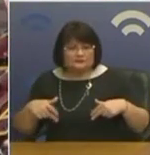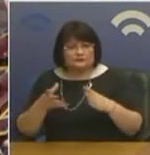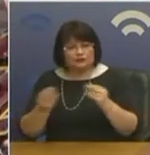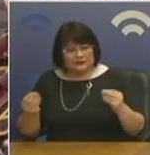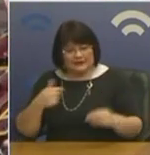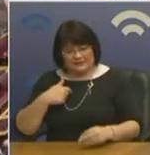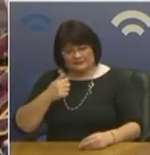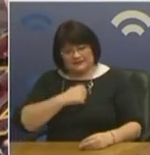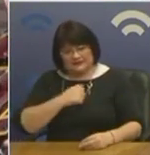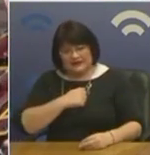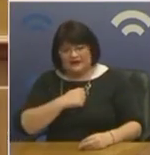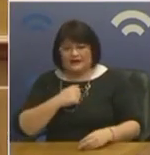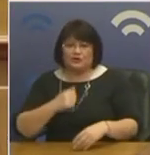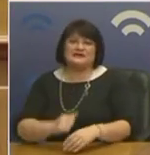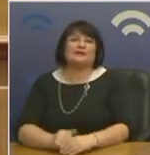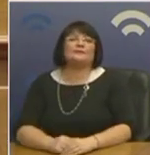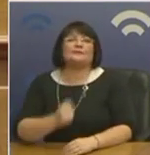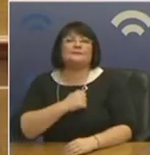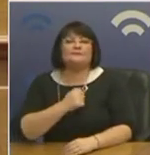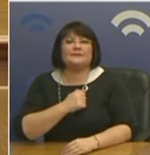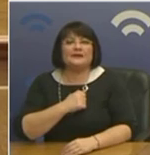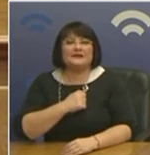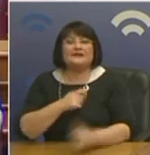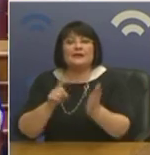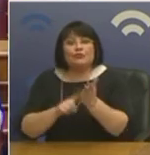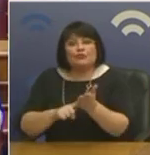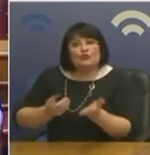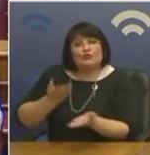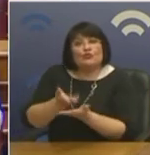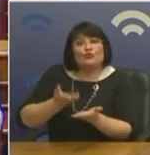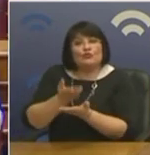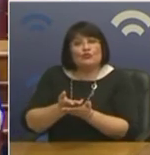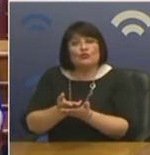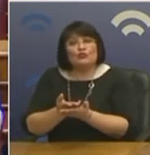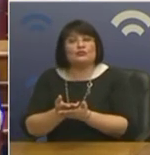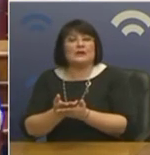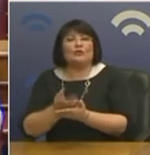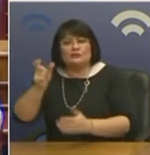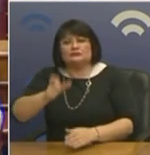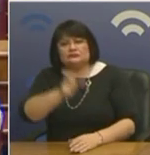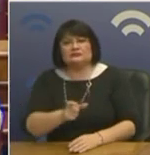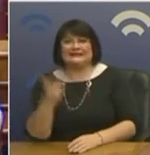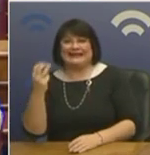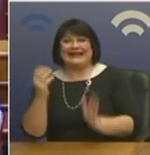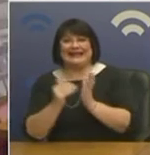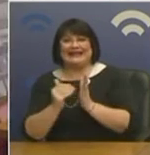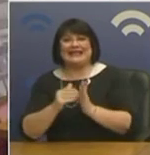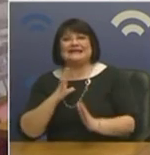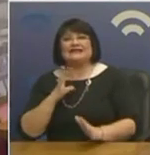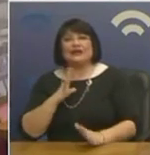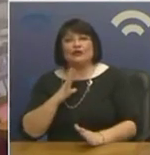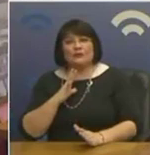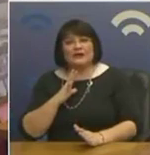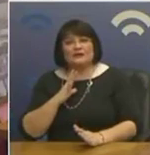μας, θα σας το πω ευθέως, προτάσεις νόμων πρέπει να γίνονται από 30.000 πολίτες. 30.000 πολίτες να κάνουν μια πρόταση